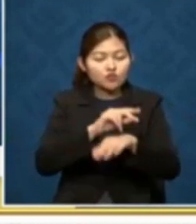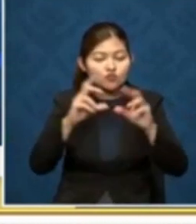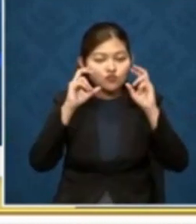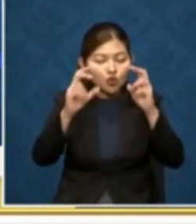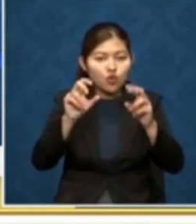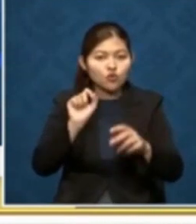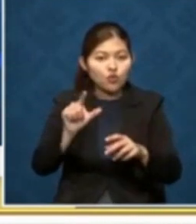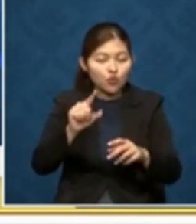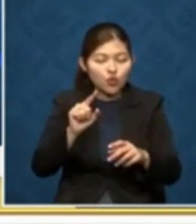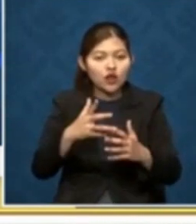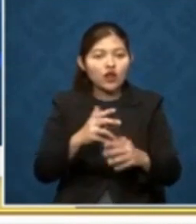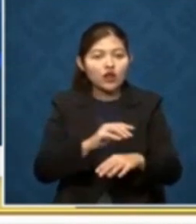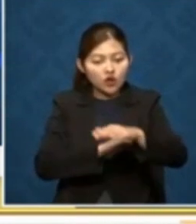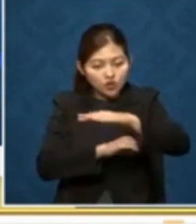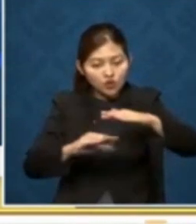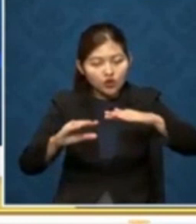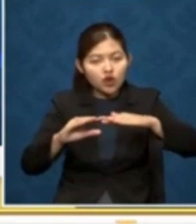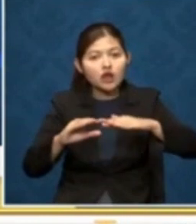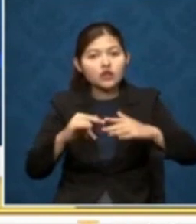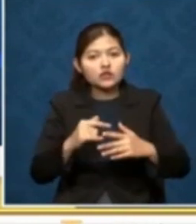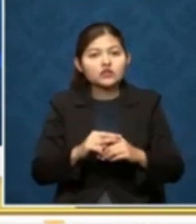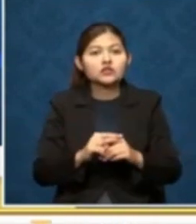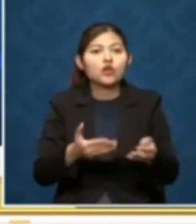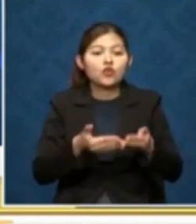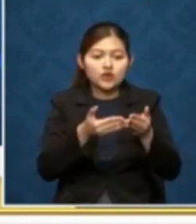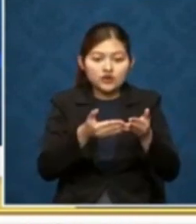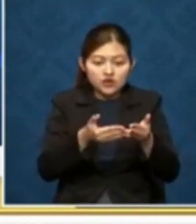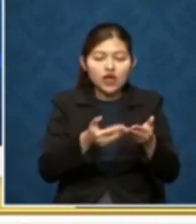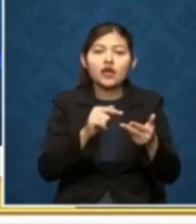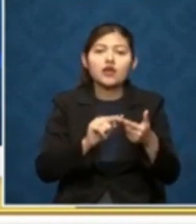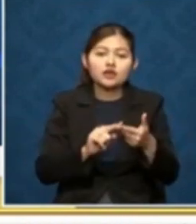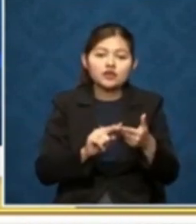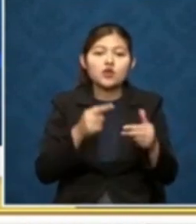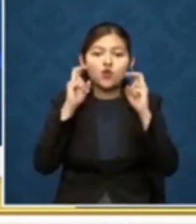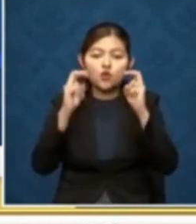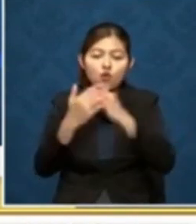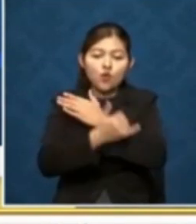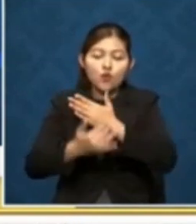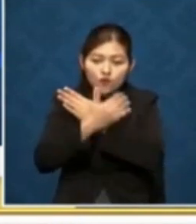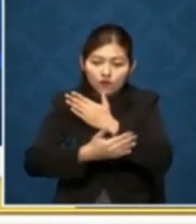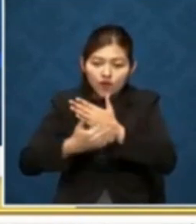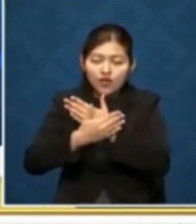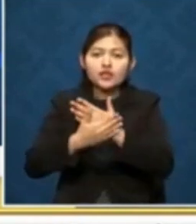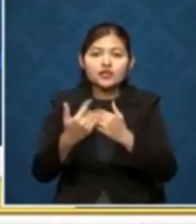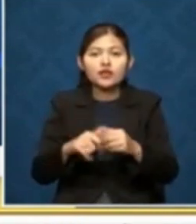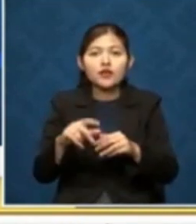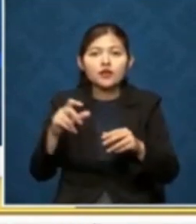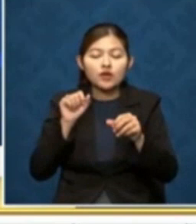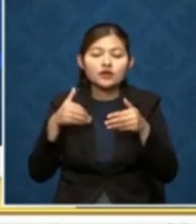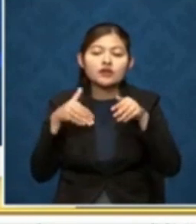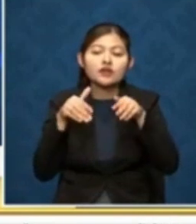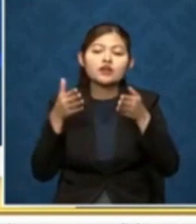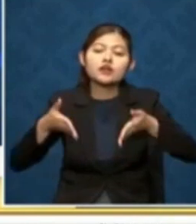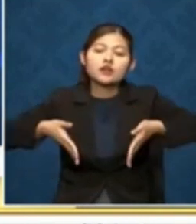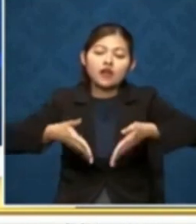ประมาณ200,000กว่าล้านนะคะซึ่งโครงการนี้เป็นโครงการที่มีทั้งท่าเรือมีทั้งรถไฟมีทั้งมอเตอร์เวย์และที่สำคั